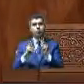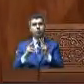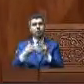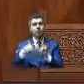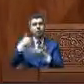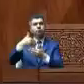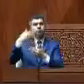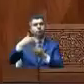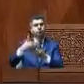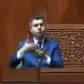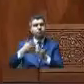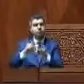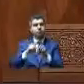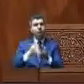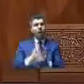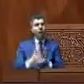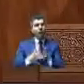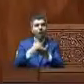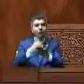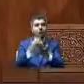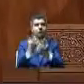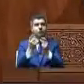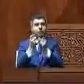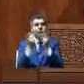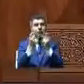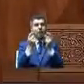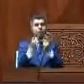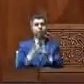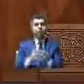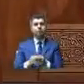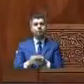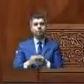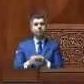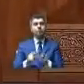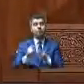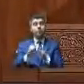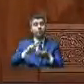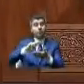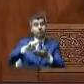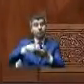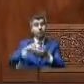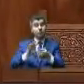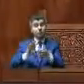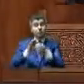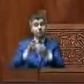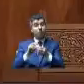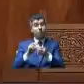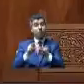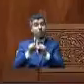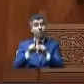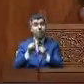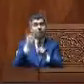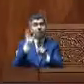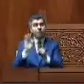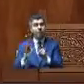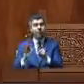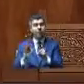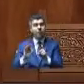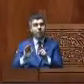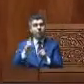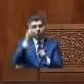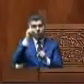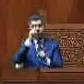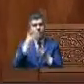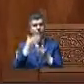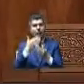على أن نساعد مقاولاتنا بحيث النهار اللي غادي تكون هذه الاتفاقية إفكتيف في كافة مجالاتها إن شاء الله